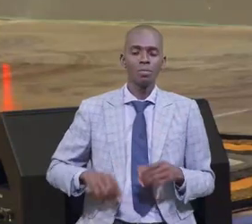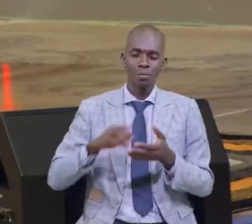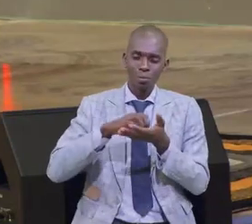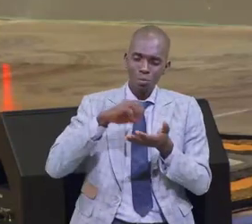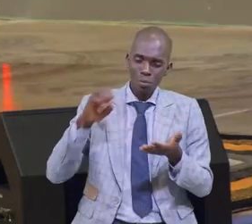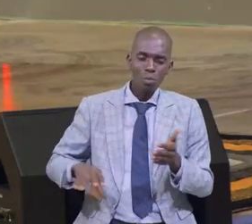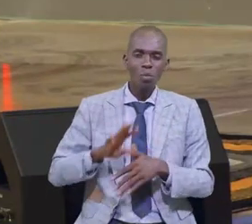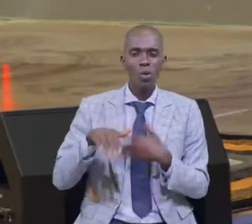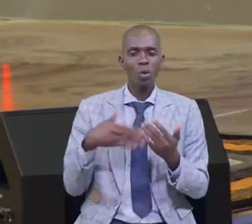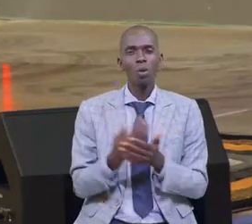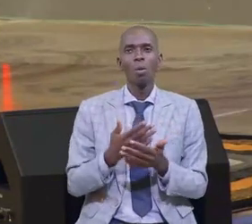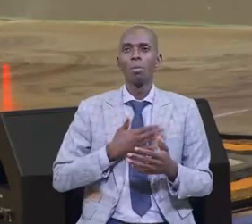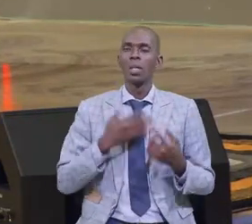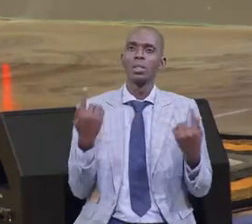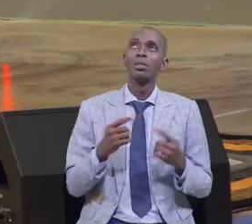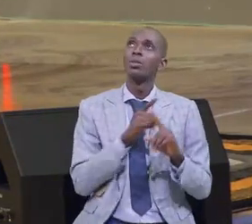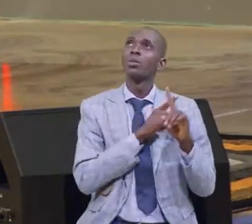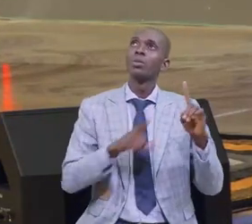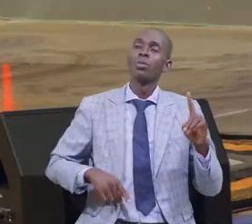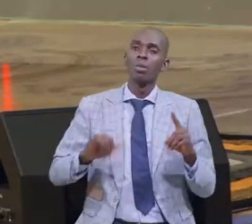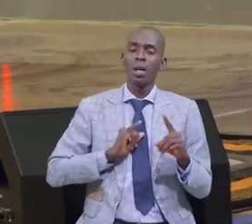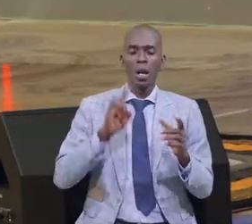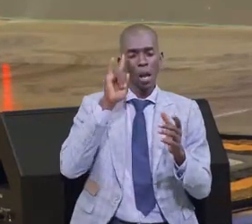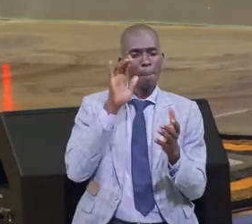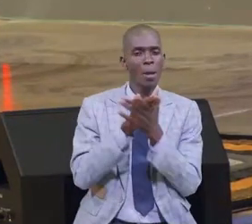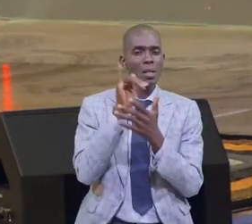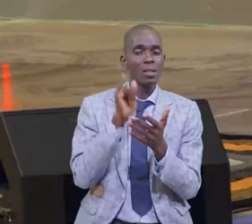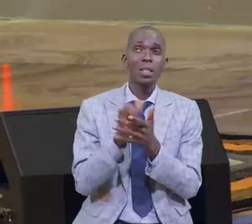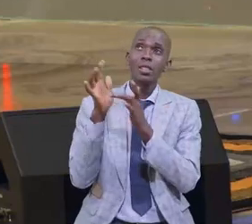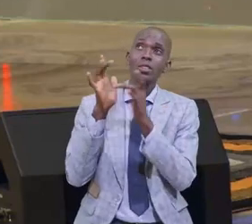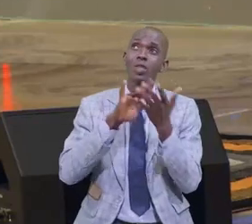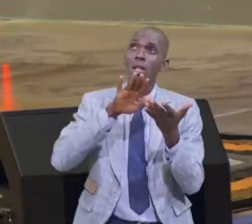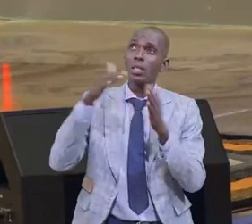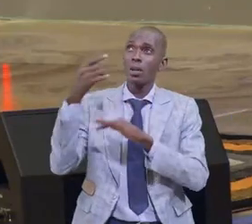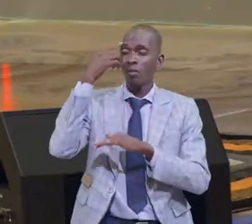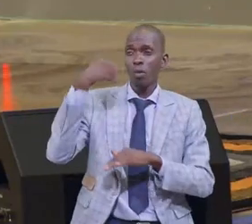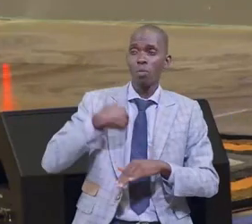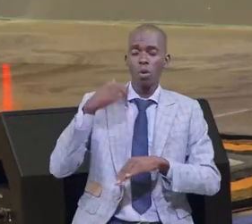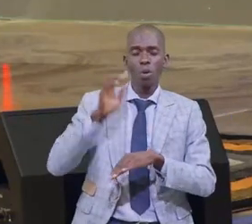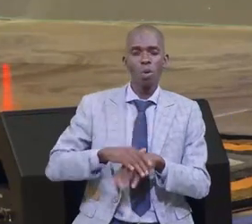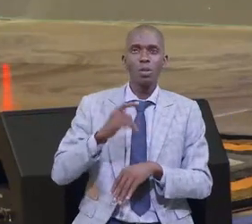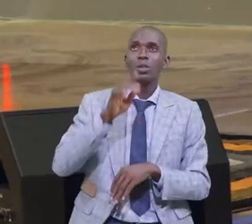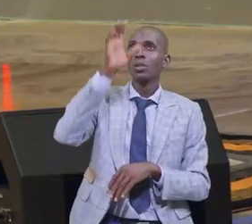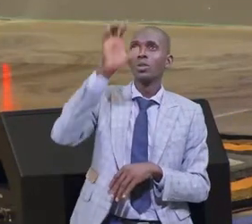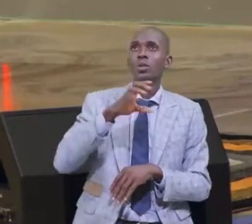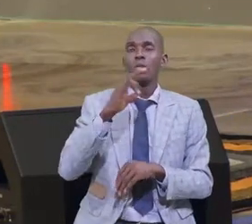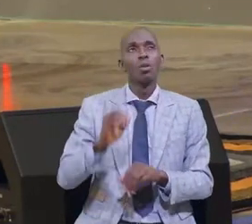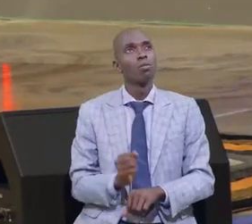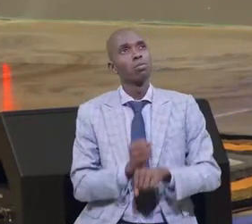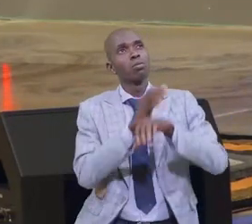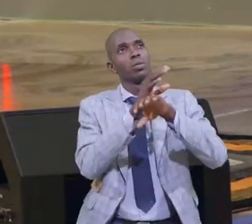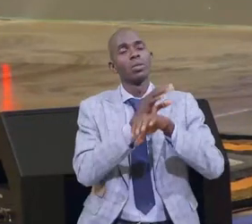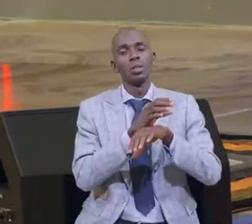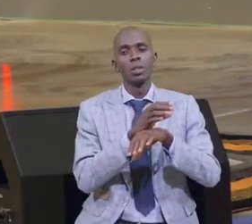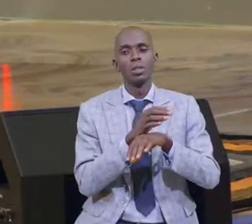Seigneur, efface tous mes péchés. Seigneur, je crois que Jésus est mort pour moi à la croix du calvaire. Parle